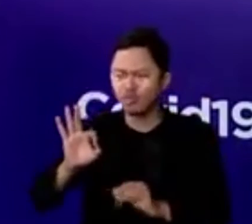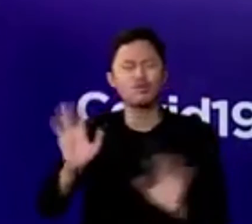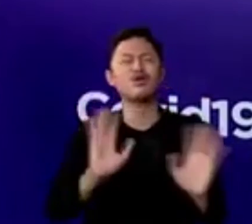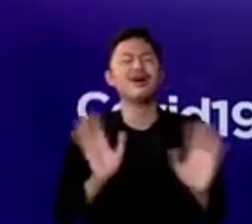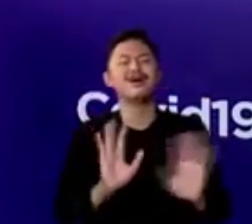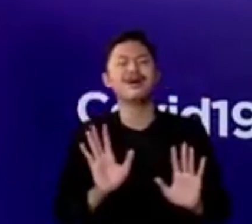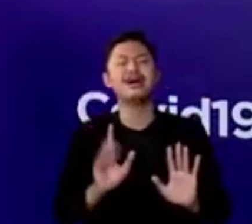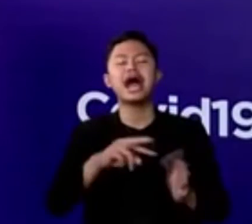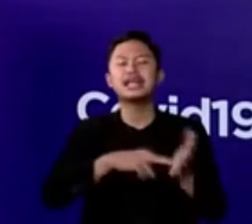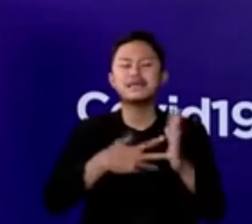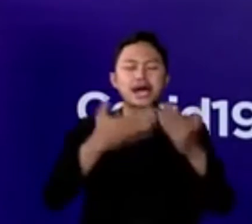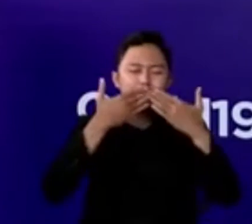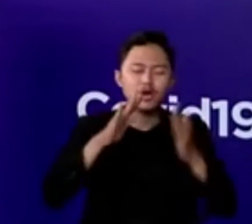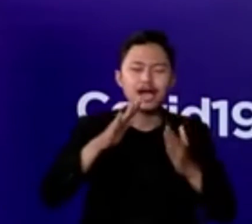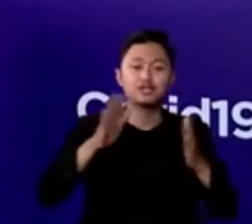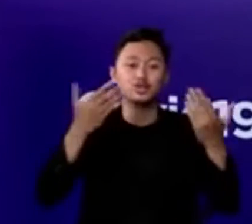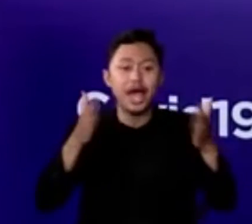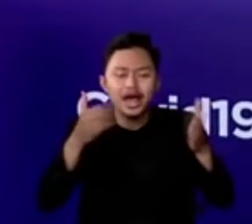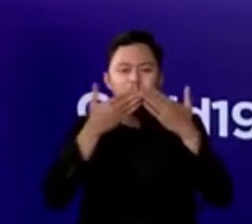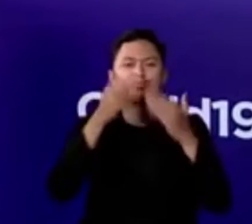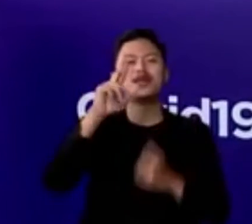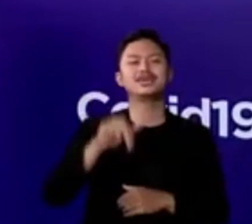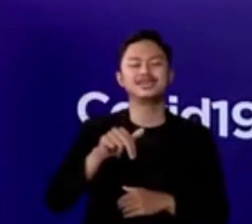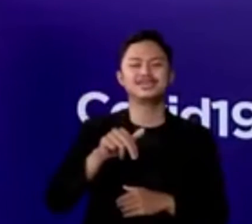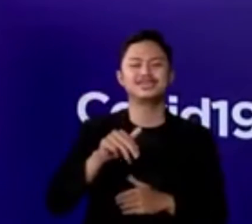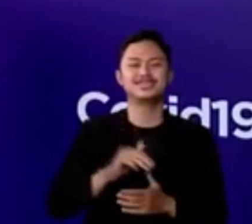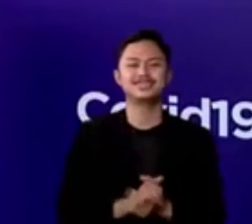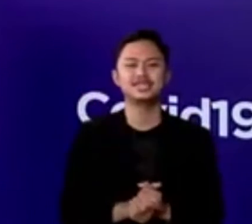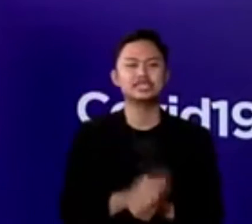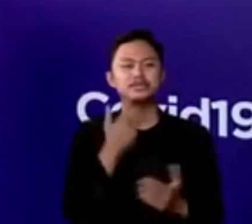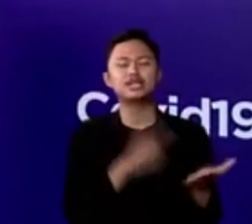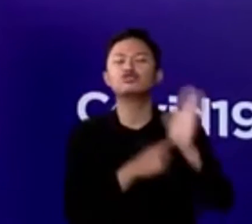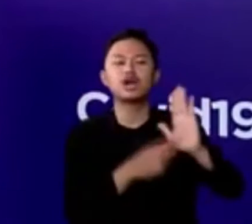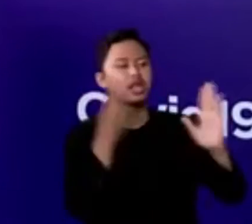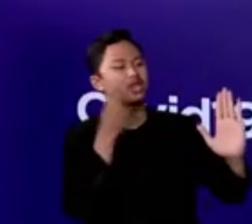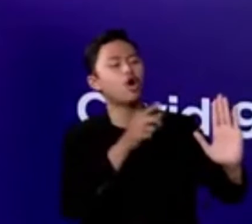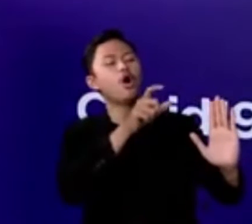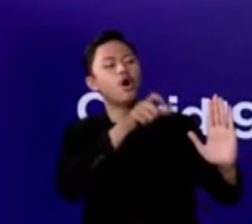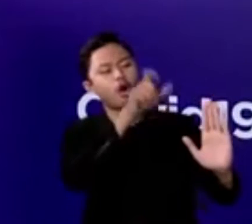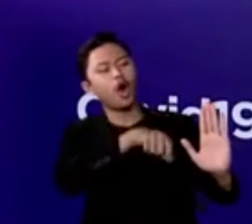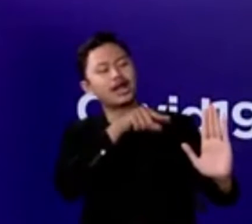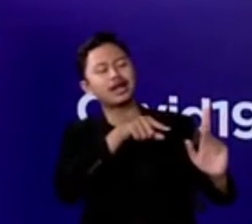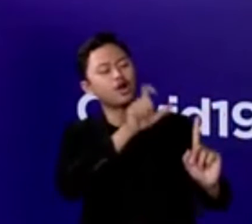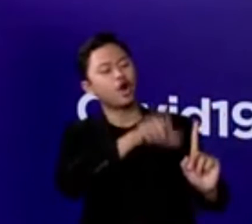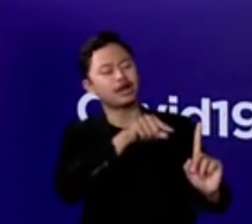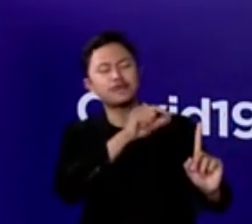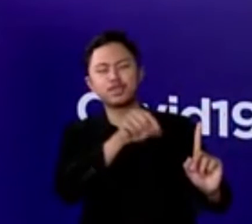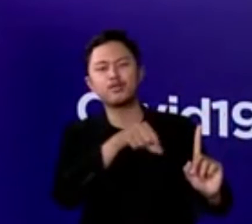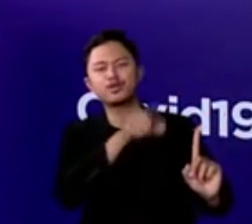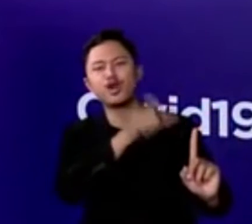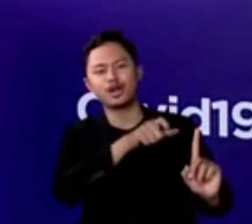iya nanti kalau bener-bener blender GP Jadinya apa namanya Iya tetap ya tetap seperti